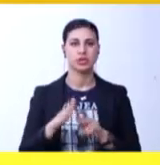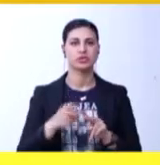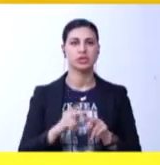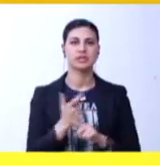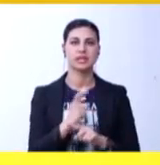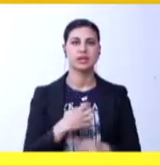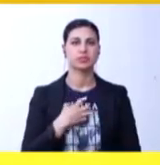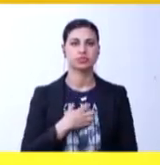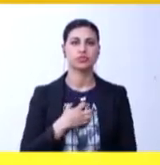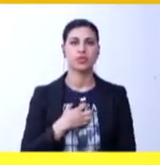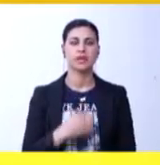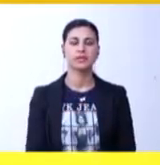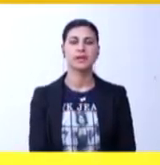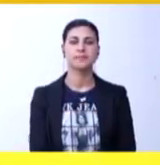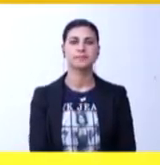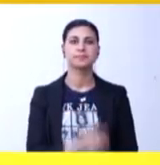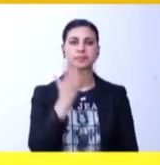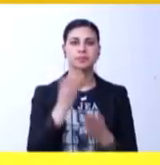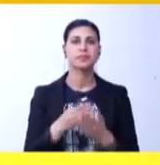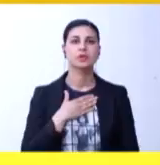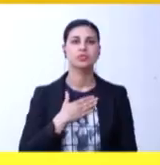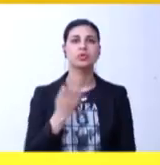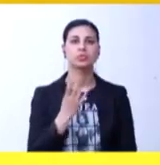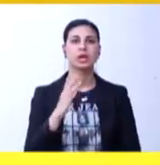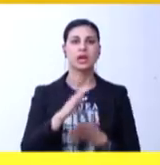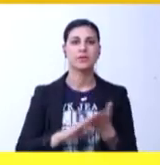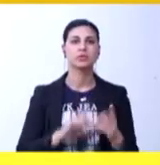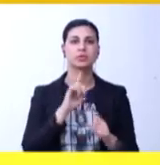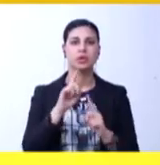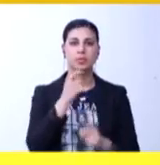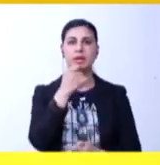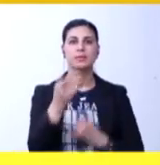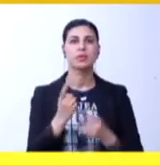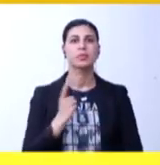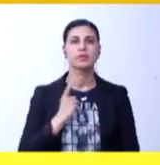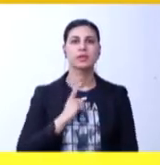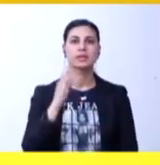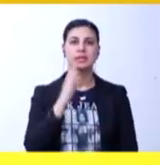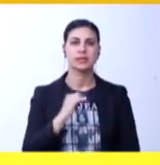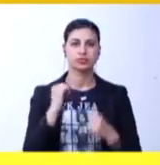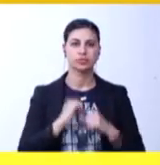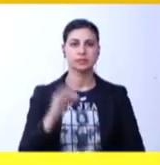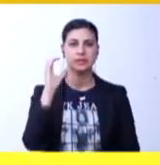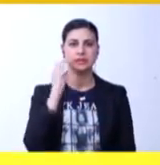ძალიან მნიშვნელოვანია. ჩვენ უნდა გავაგრძელოთ საუბარი, მაყურებელი გვაუდება. დილა მშვიდობისა, გისმენთ.